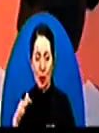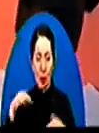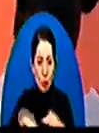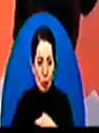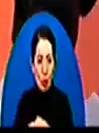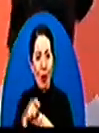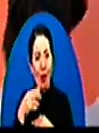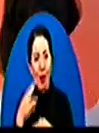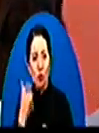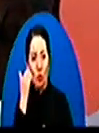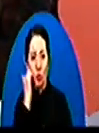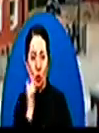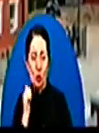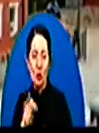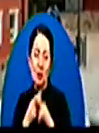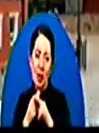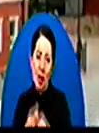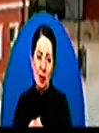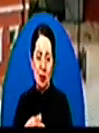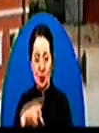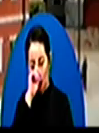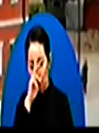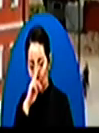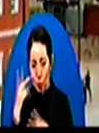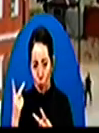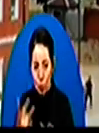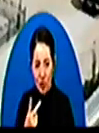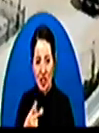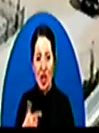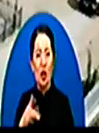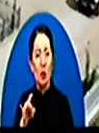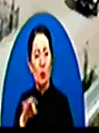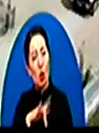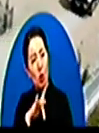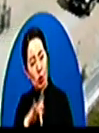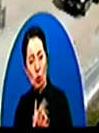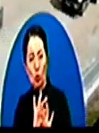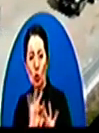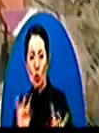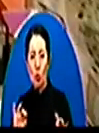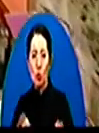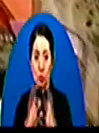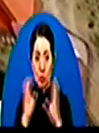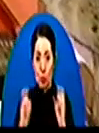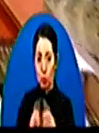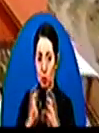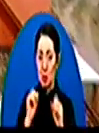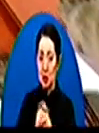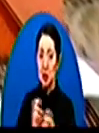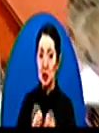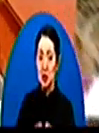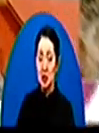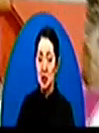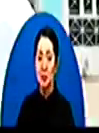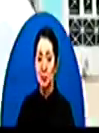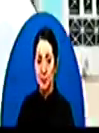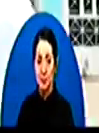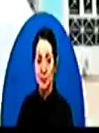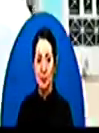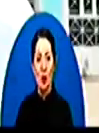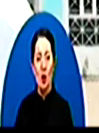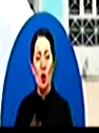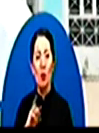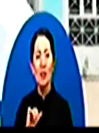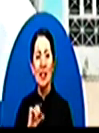ахмад насны асрамж, халамж, эрүүл мэндийн үйлчилгээ үзүүлэх геронтологийн төв гих зэрэг олон бүтээн байгуулалтын ажлуудыг хийж хэрэгжүүлсэн байна. Монгол